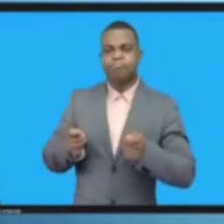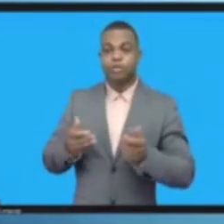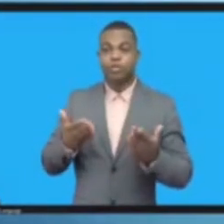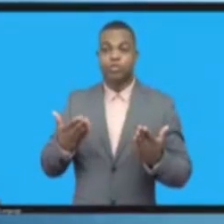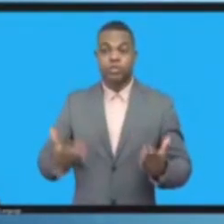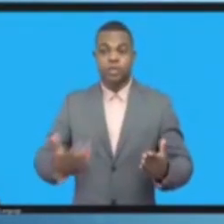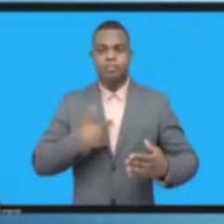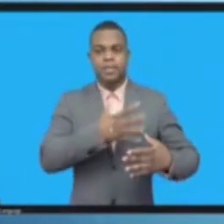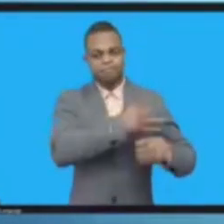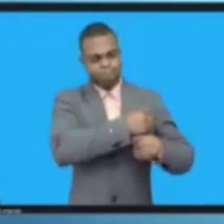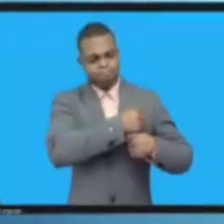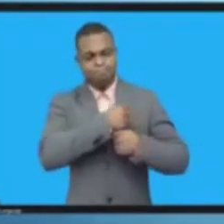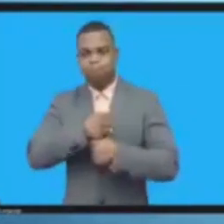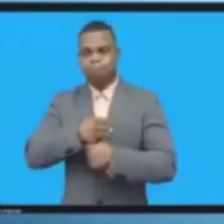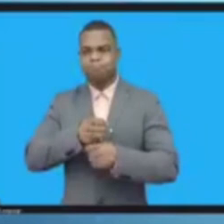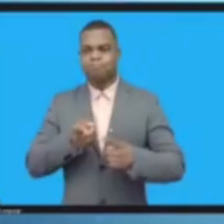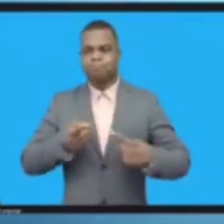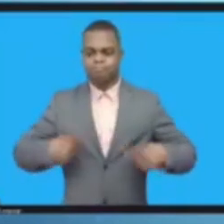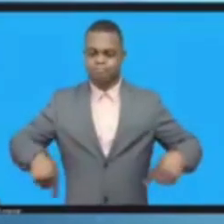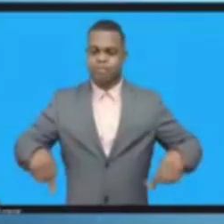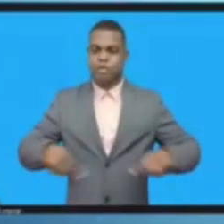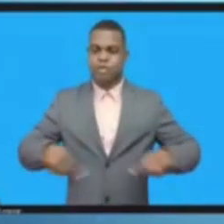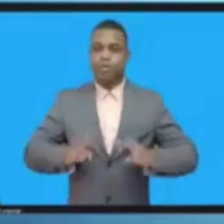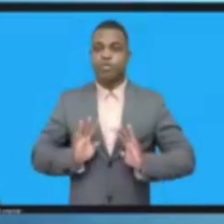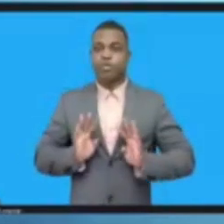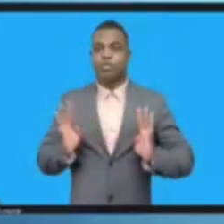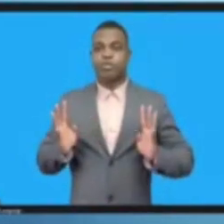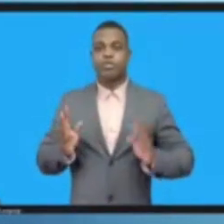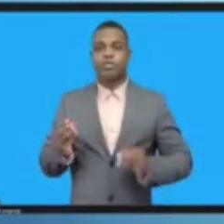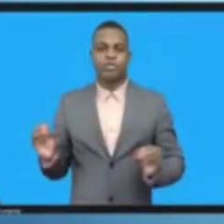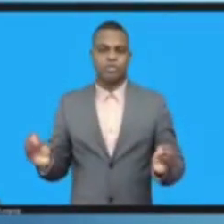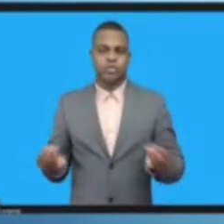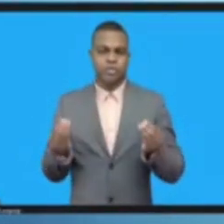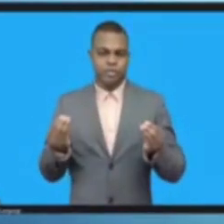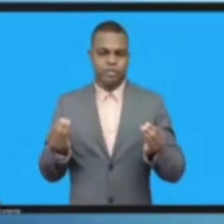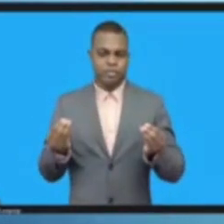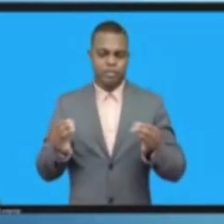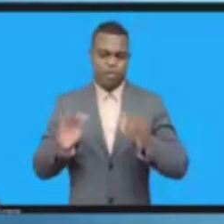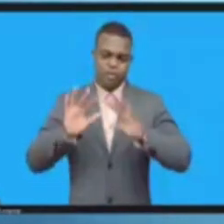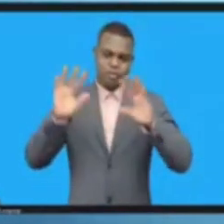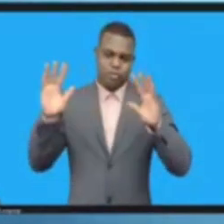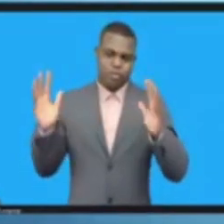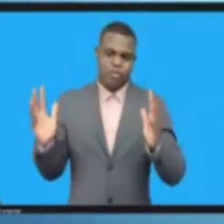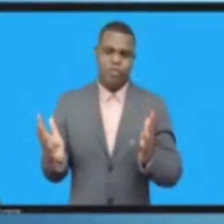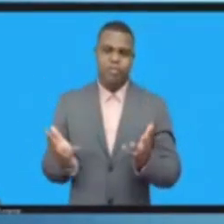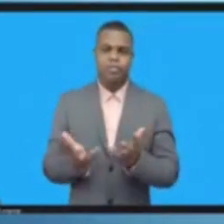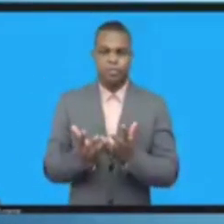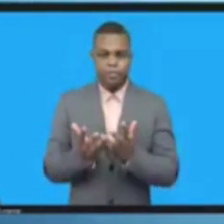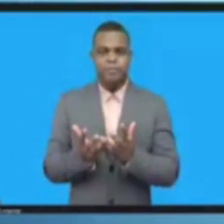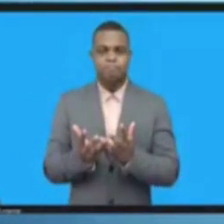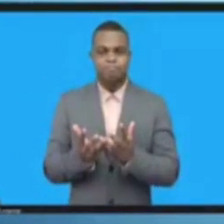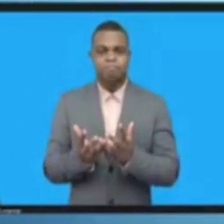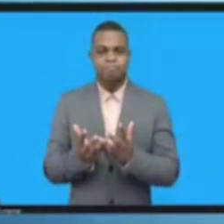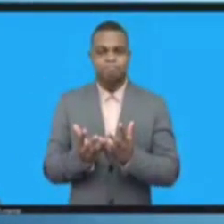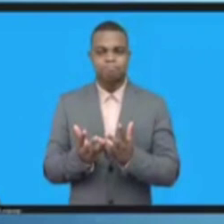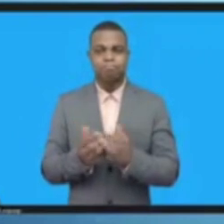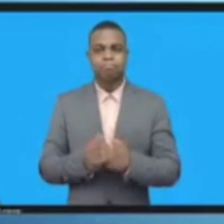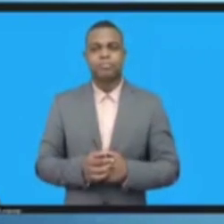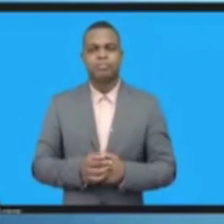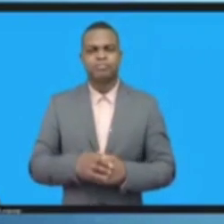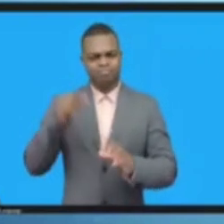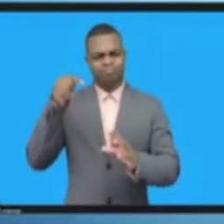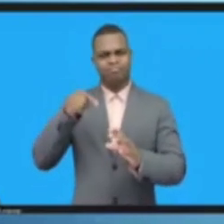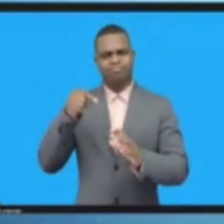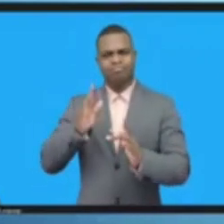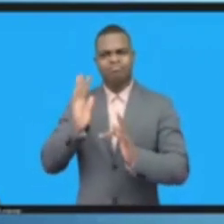d'Internet. Et je vois qu'il y a quelques jeunes dans la salle. Et si vous êtes, faites partie de mon groupe,